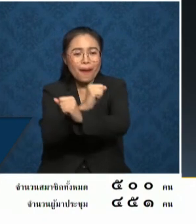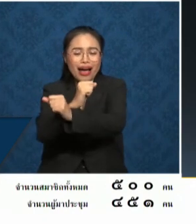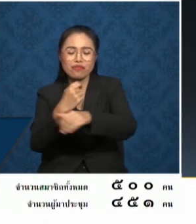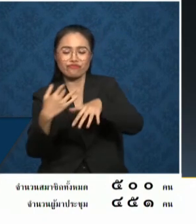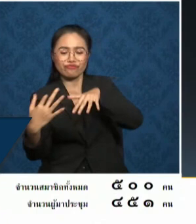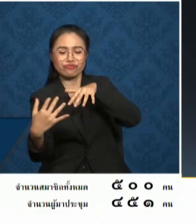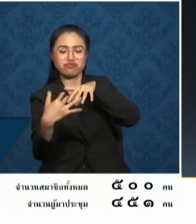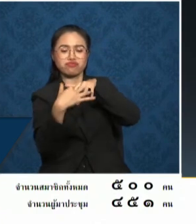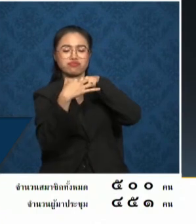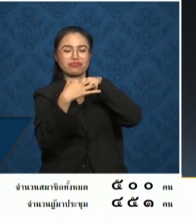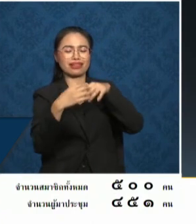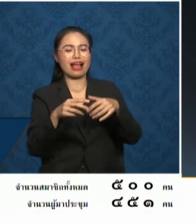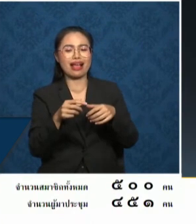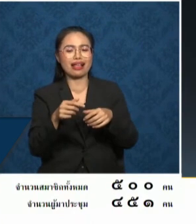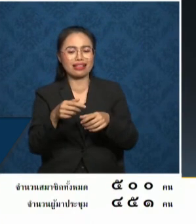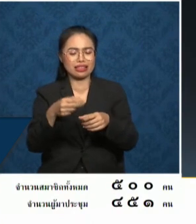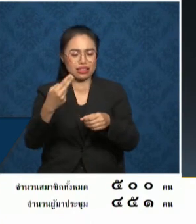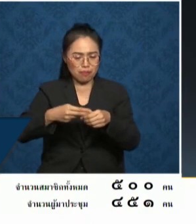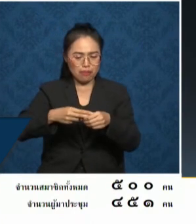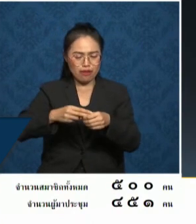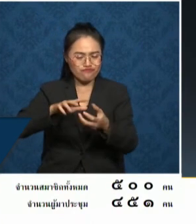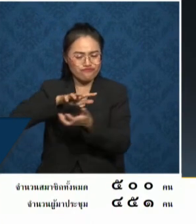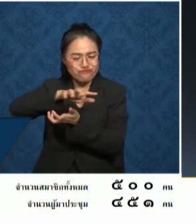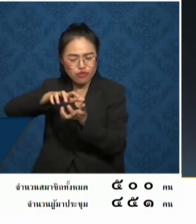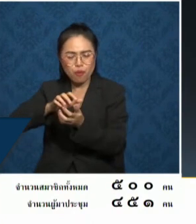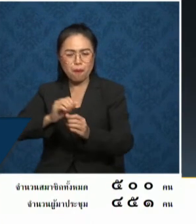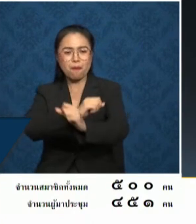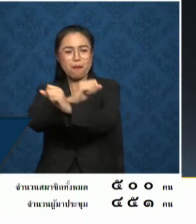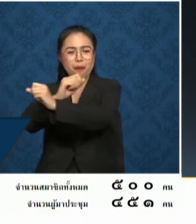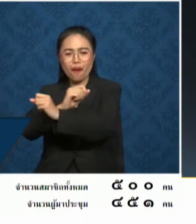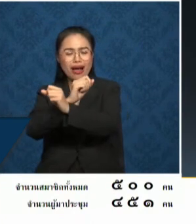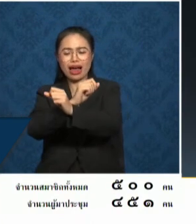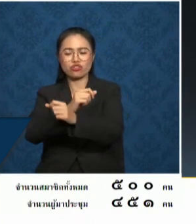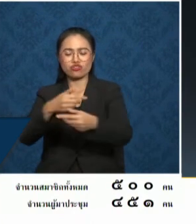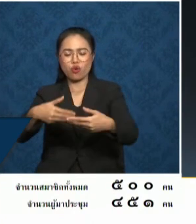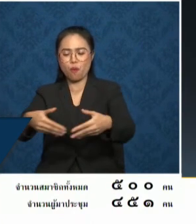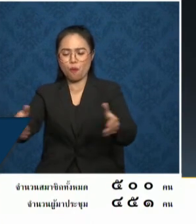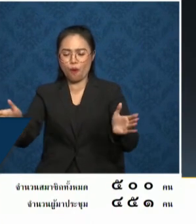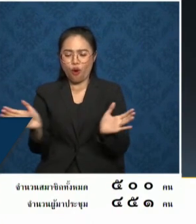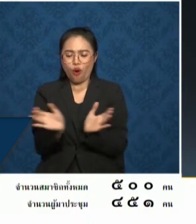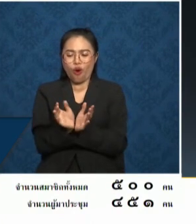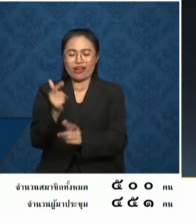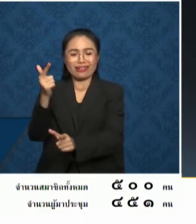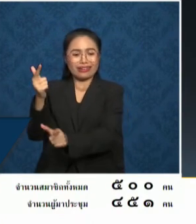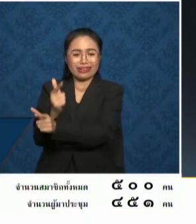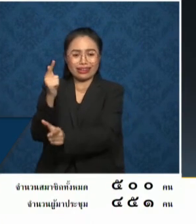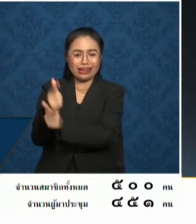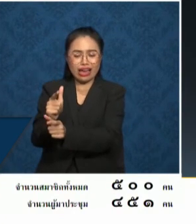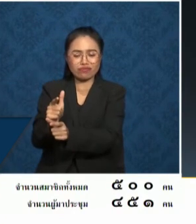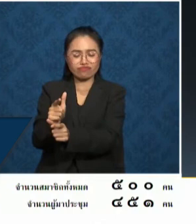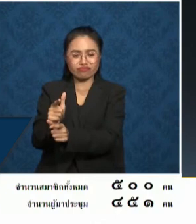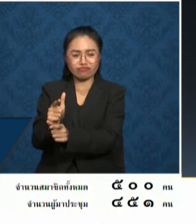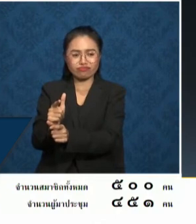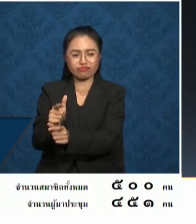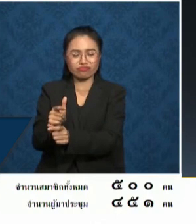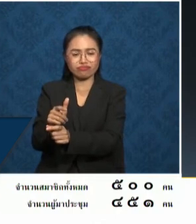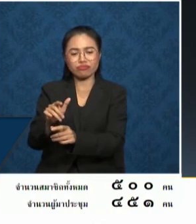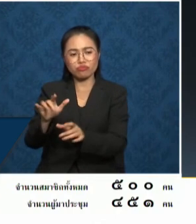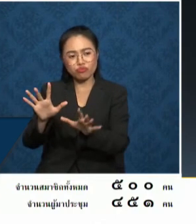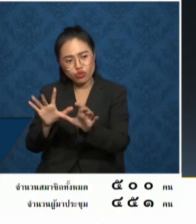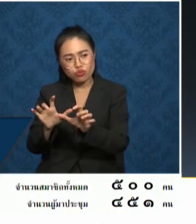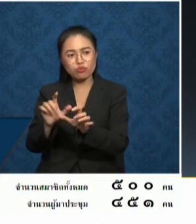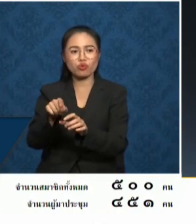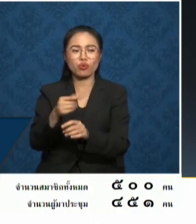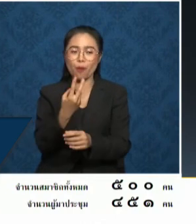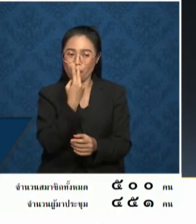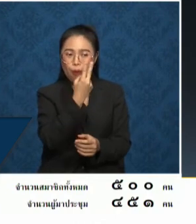จากคลองทัพจีนนะครับที่มีคราบน้ำมันซึมข้าวบ่อเลี้ยงสัตว์น้ำของตนเองนะครับขอพับสไลด์ด้วยนะครับและ